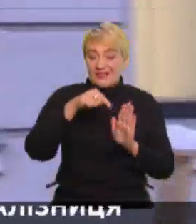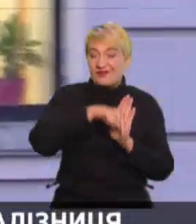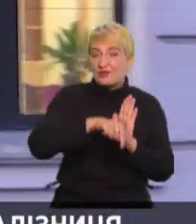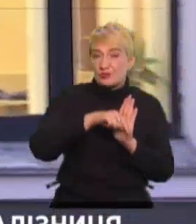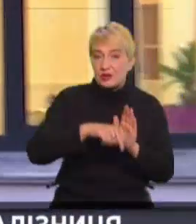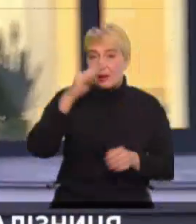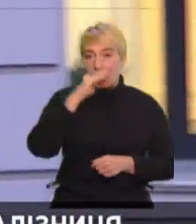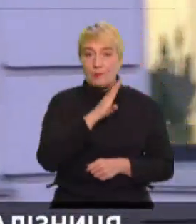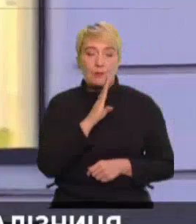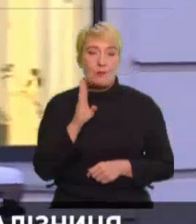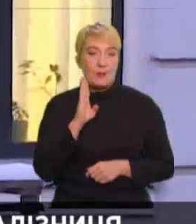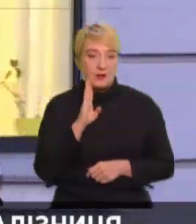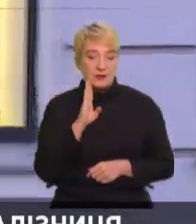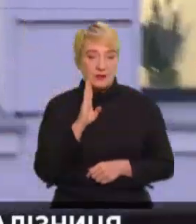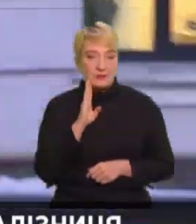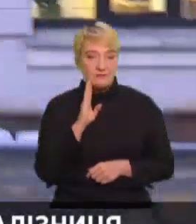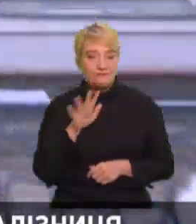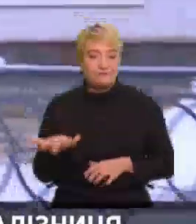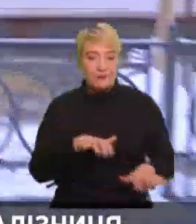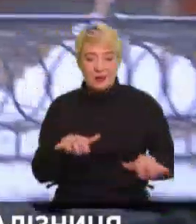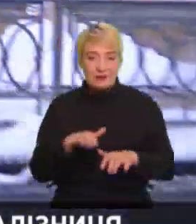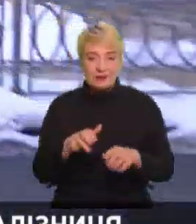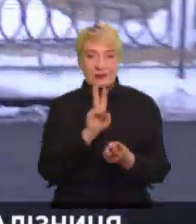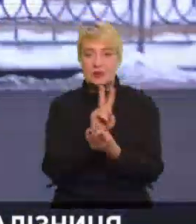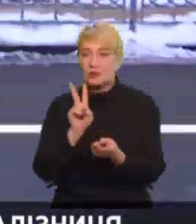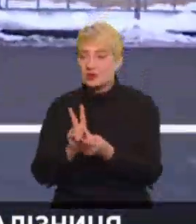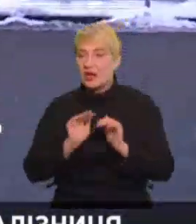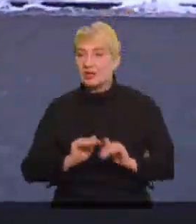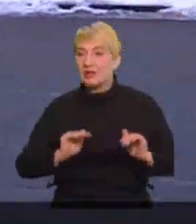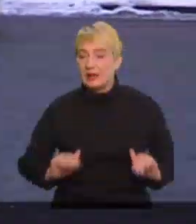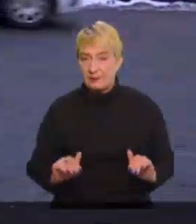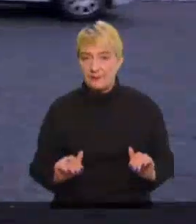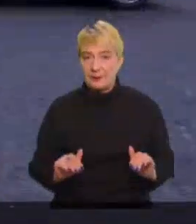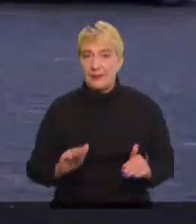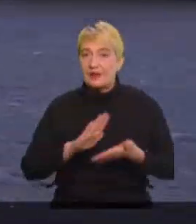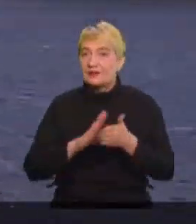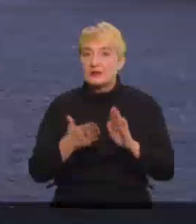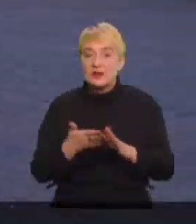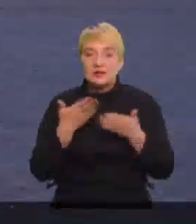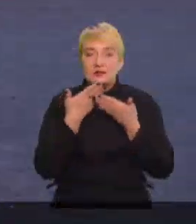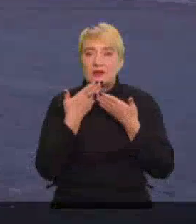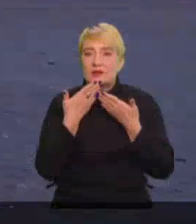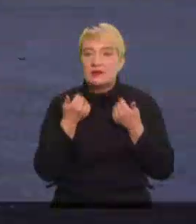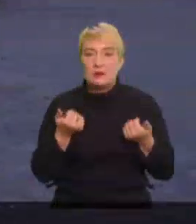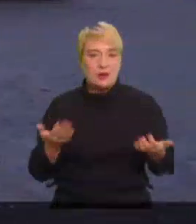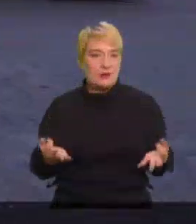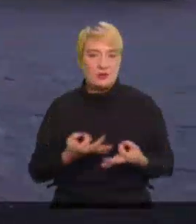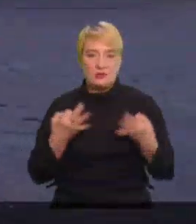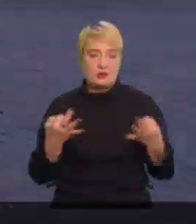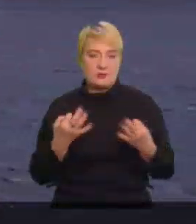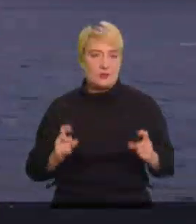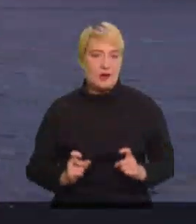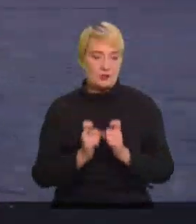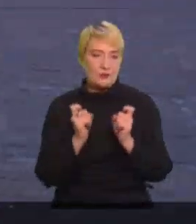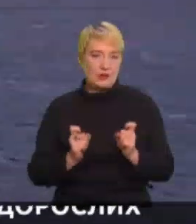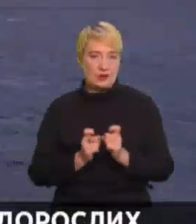батьки забирають своїх дітей. Все як звичайна ситуація, немає ніякого, скажімо так, конфлікту, немає